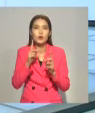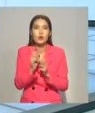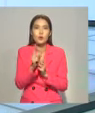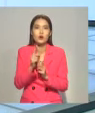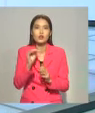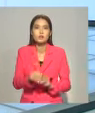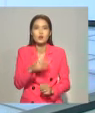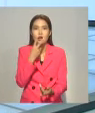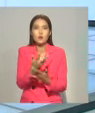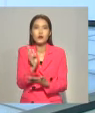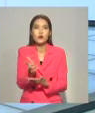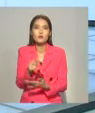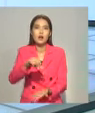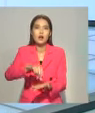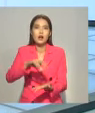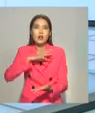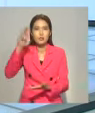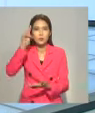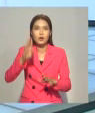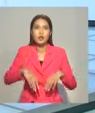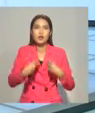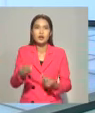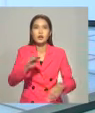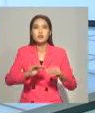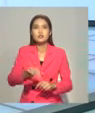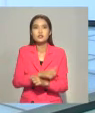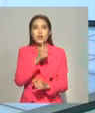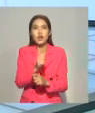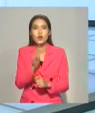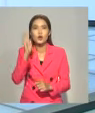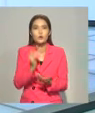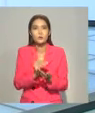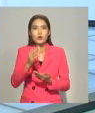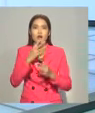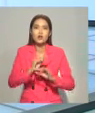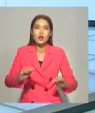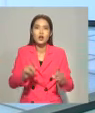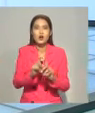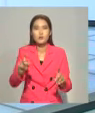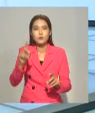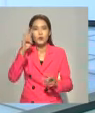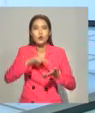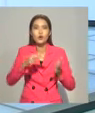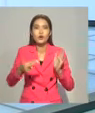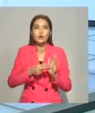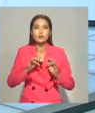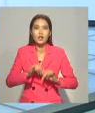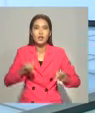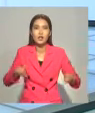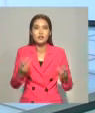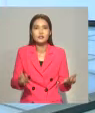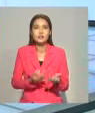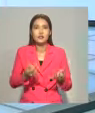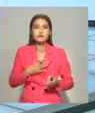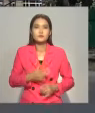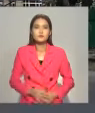мыңға жуық мұғалім қатысты. Олар білім беру саласындағы басты үрдістер мен жайлы мектеп ұлттық жоба іске асыру барысын